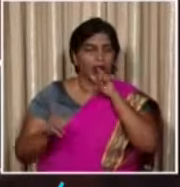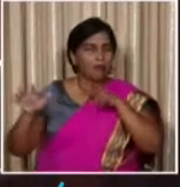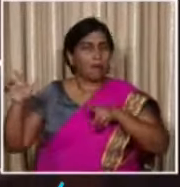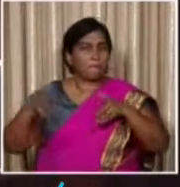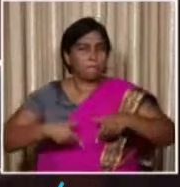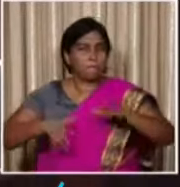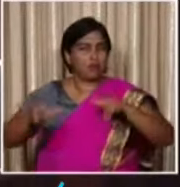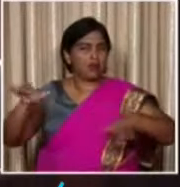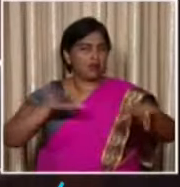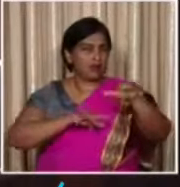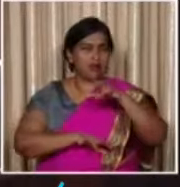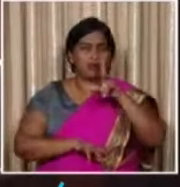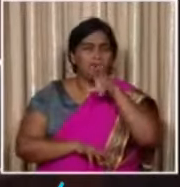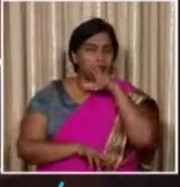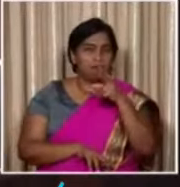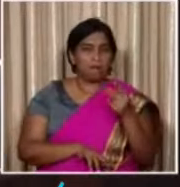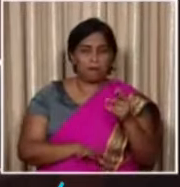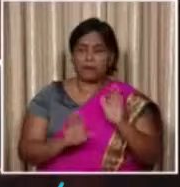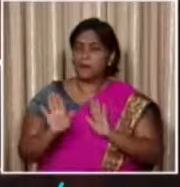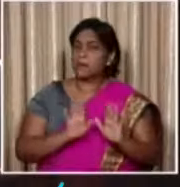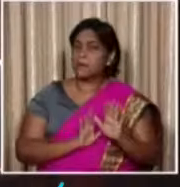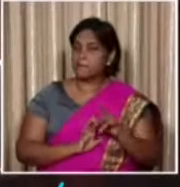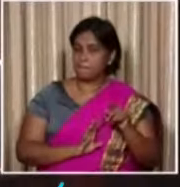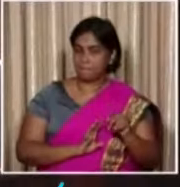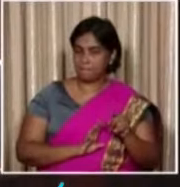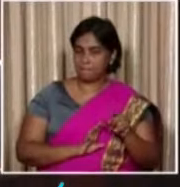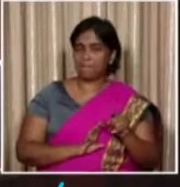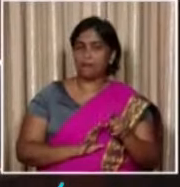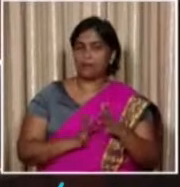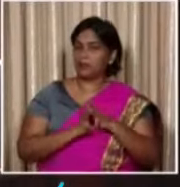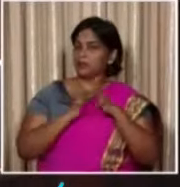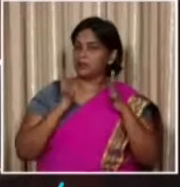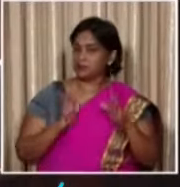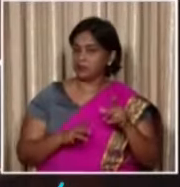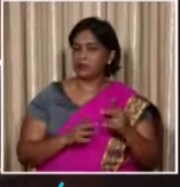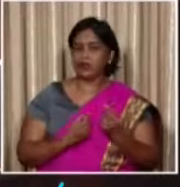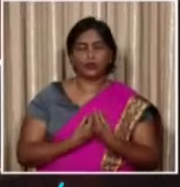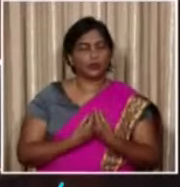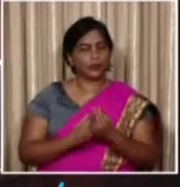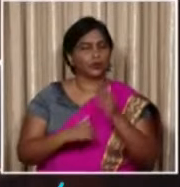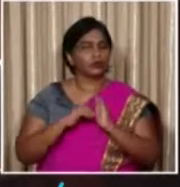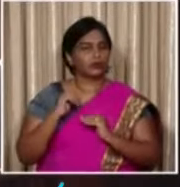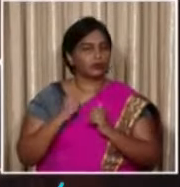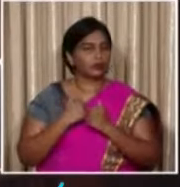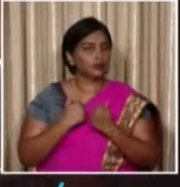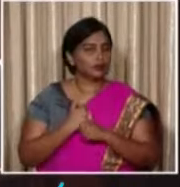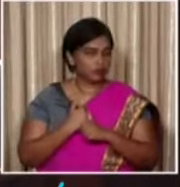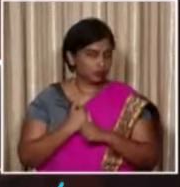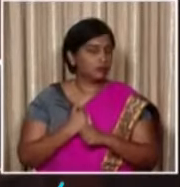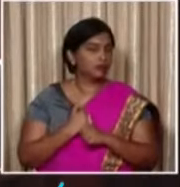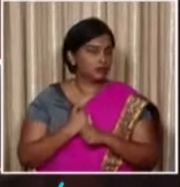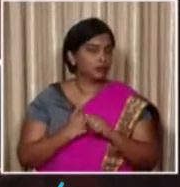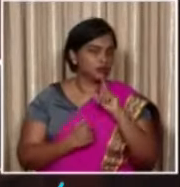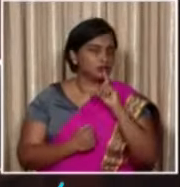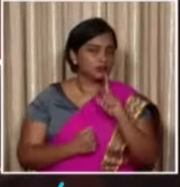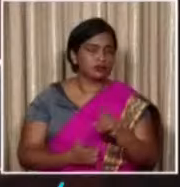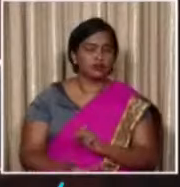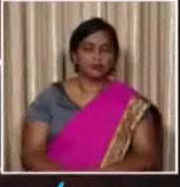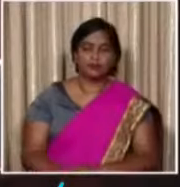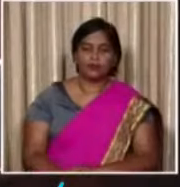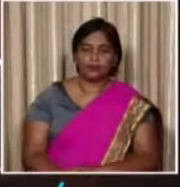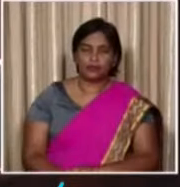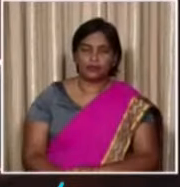සුනකින් මේ පාලනය කරන්න මීටත් වඩා වේගවත් ක්‍රමවේදයක් සකස් කළ යුතුයි නේද කියලා මම එතුමාගෙන්